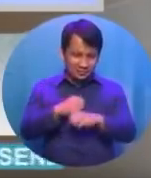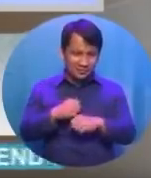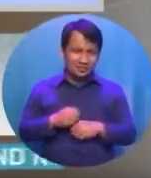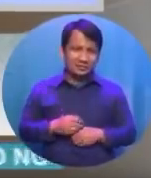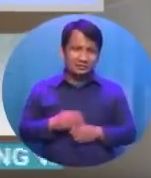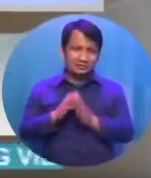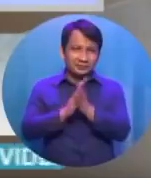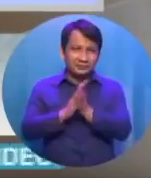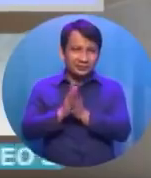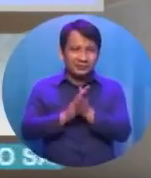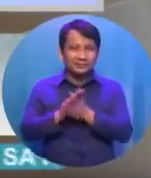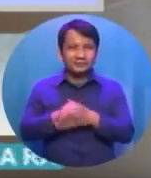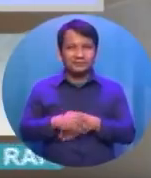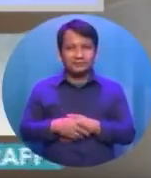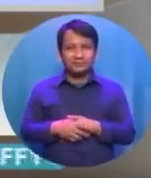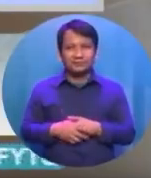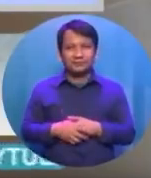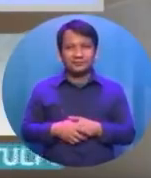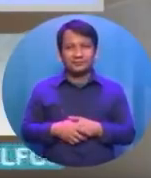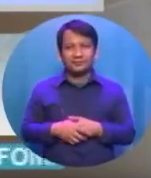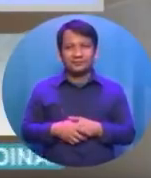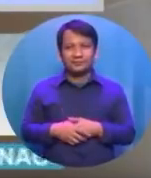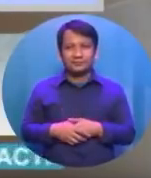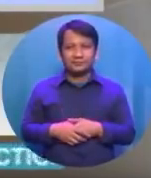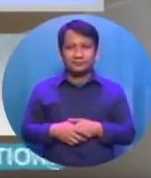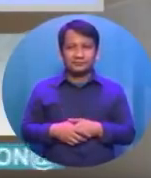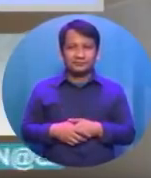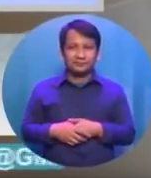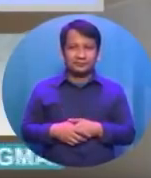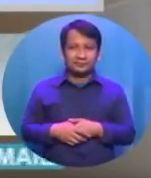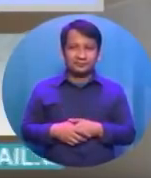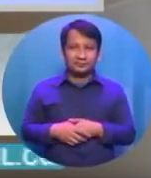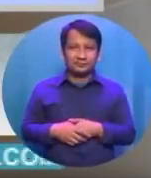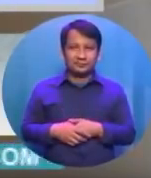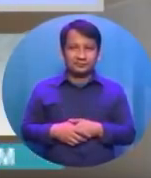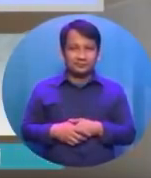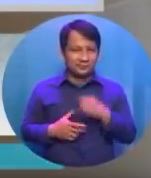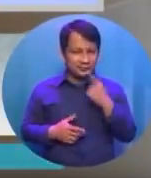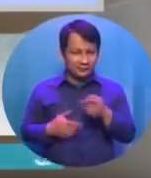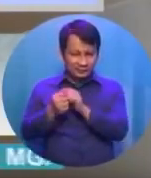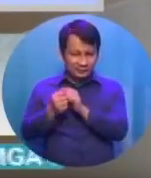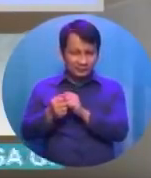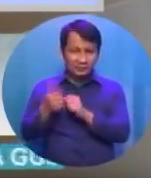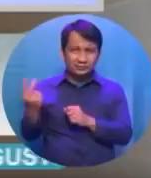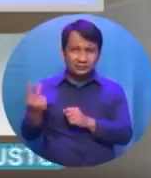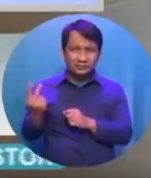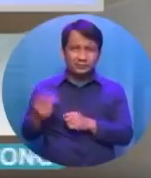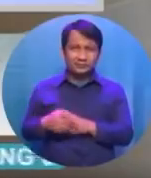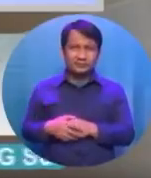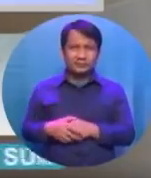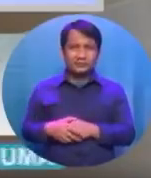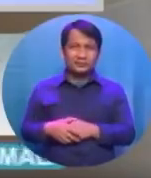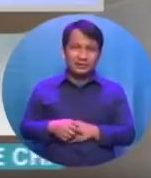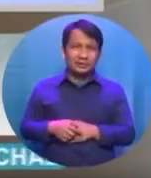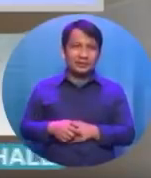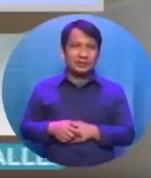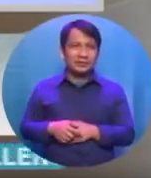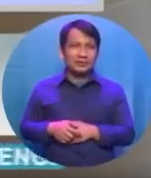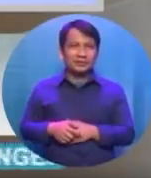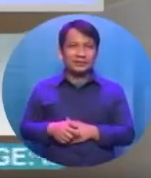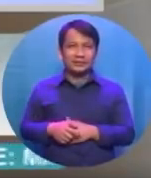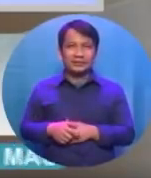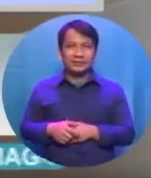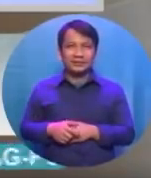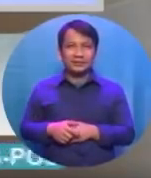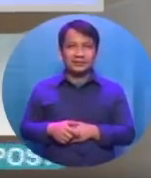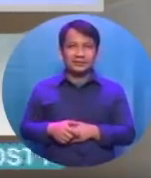na, excited. Ah, Marilyn, meron kang katabi dyan sa likod mo. Sino yon? Nasa likod mo. Atito ko po. Atito